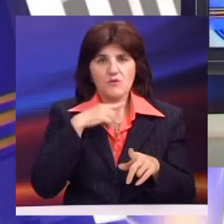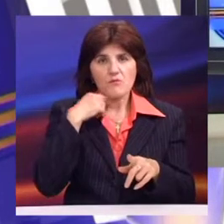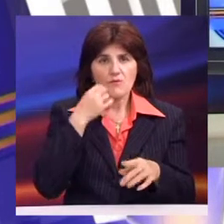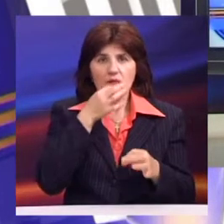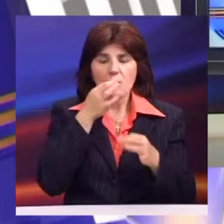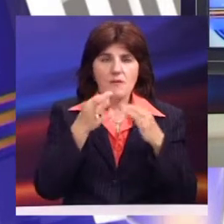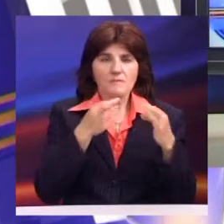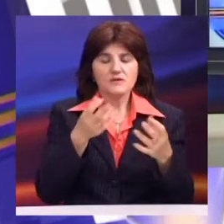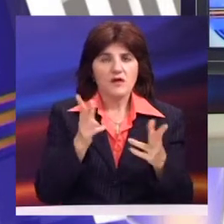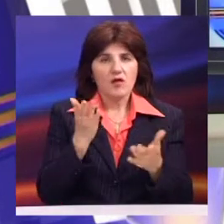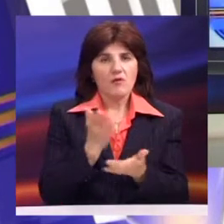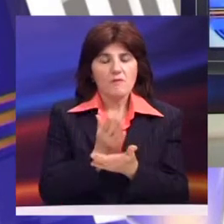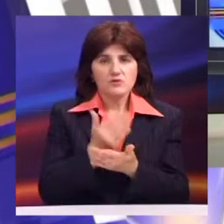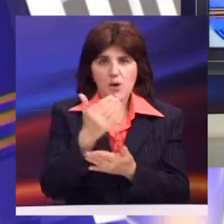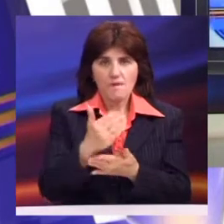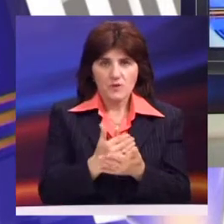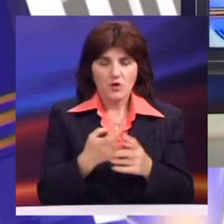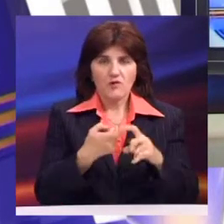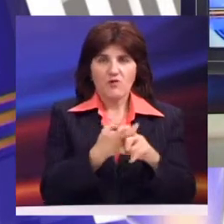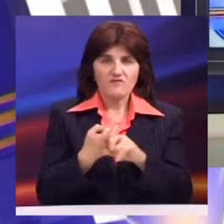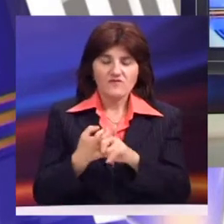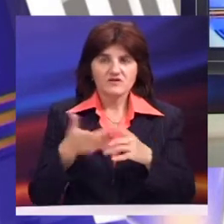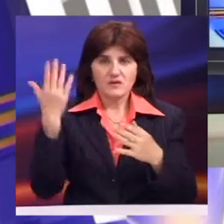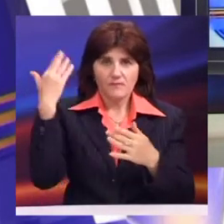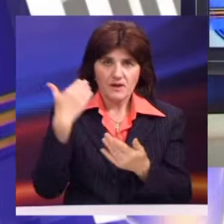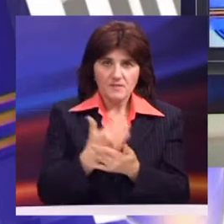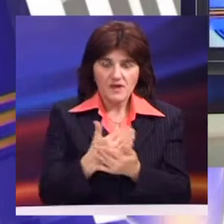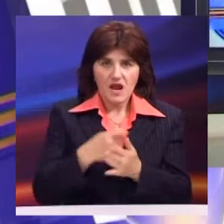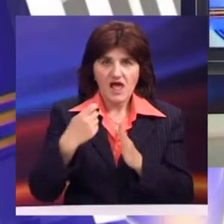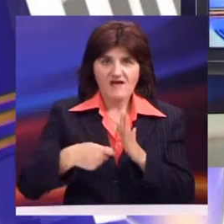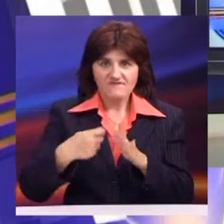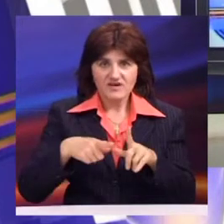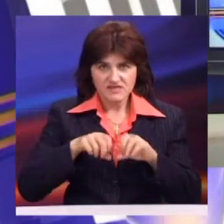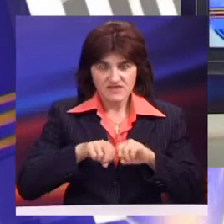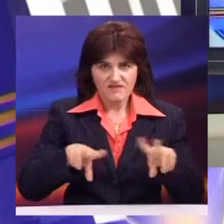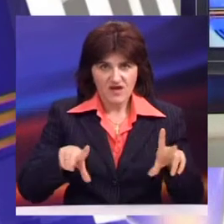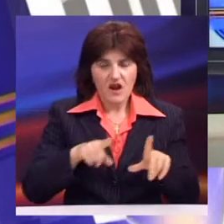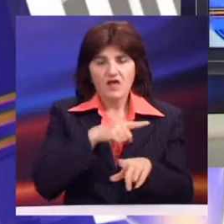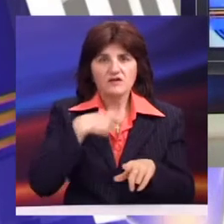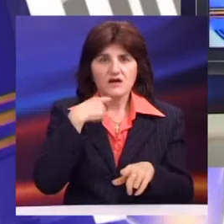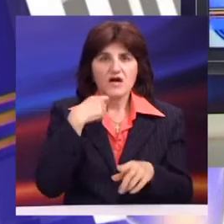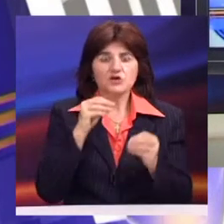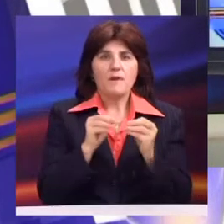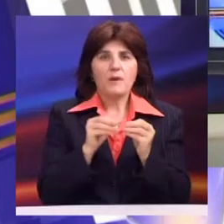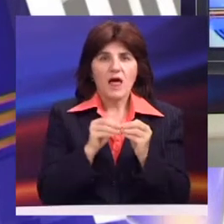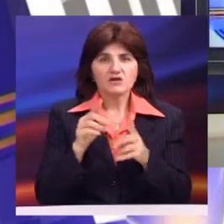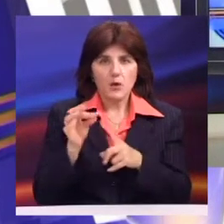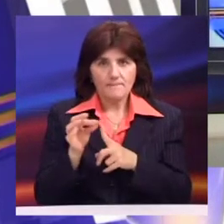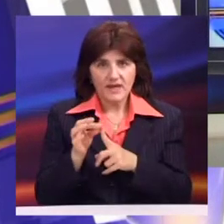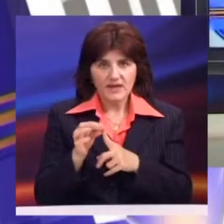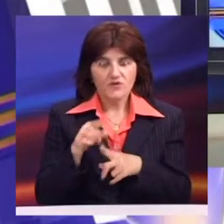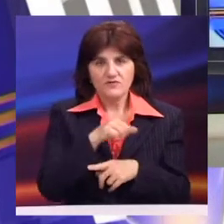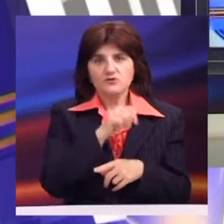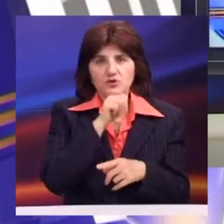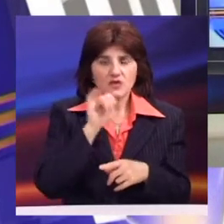pitanje mnogobrojni programi koji su do sada bili sastavni deo festivala, istakao je izvršni producent festivala Blažo